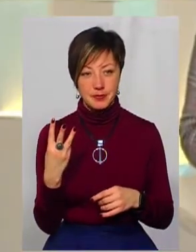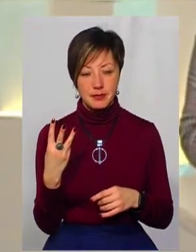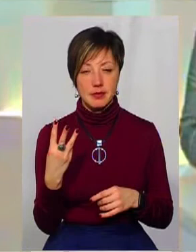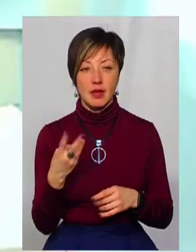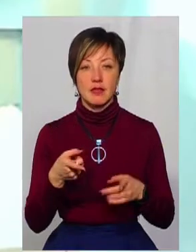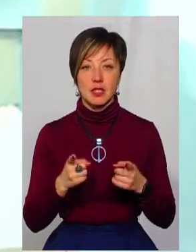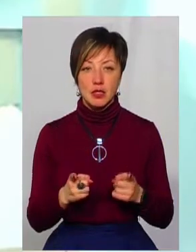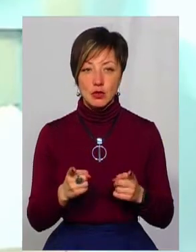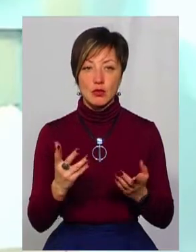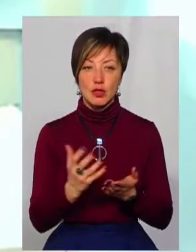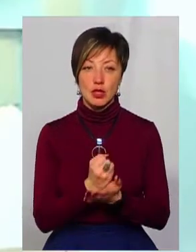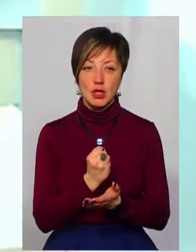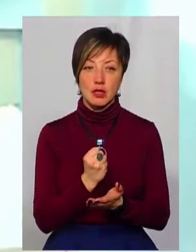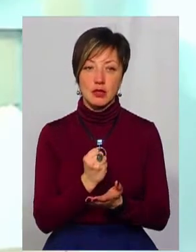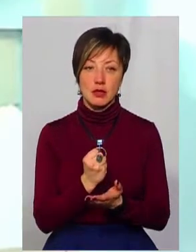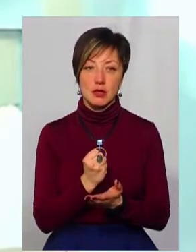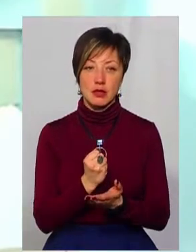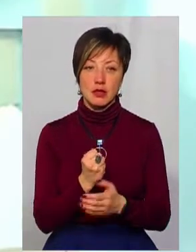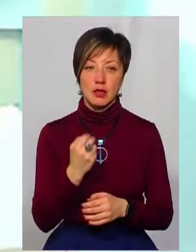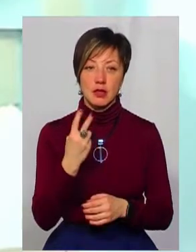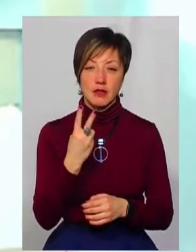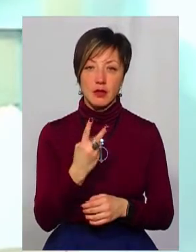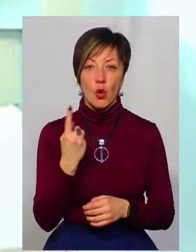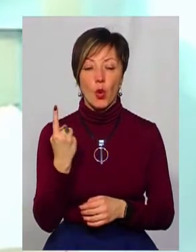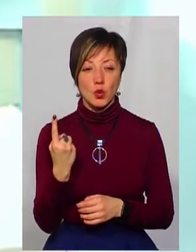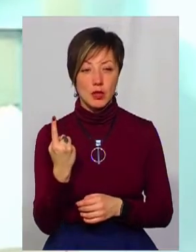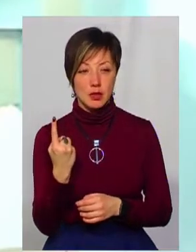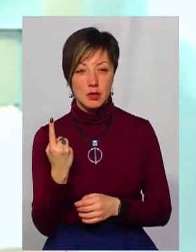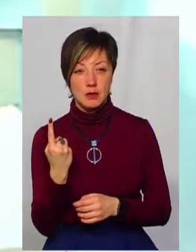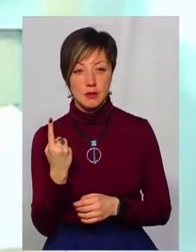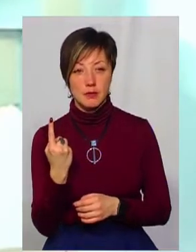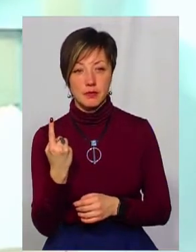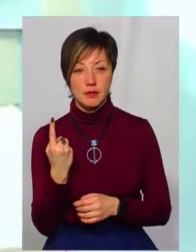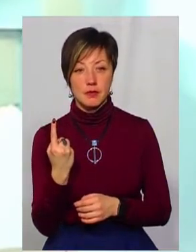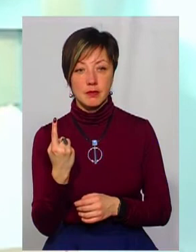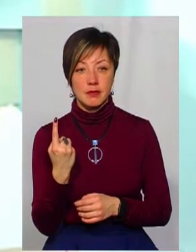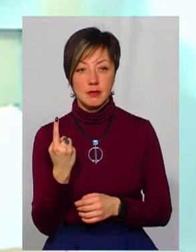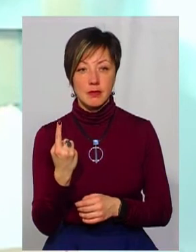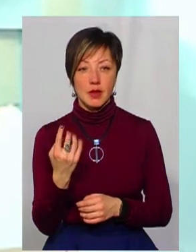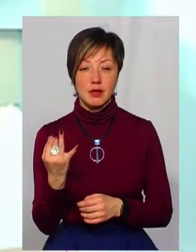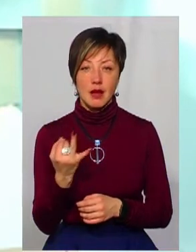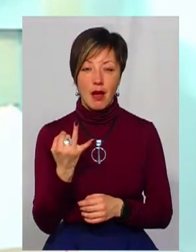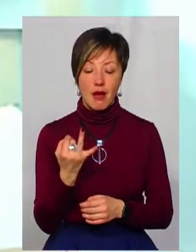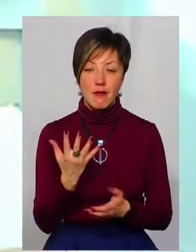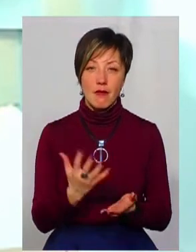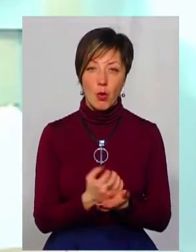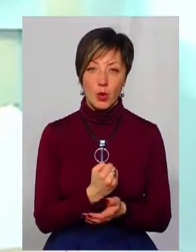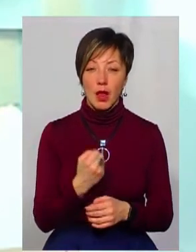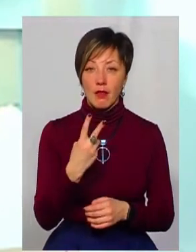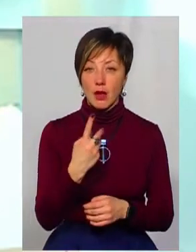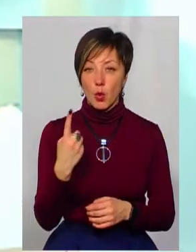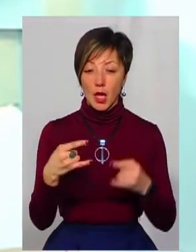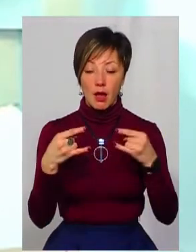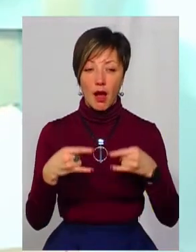23. Да, а в дійсності виходить 21. Там виходить так цікаво трошки.